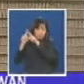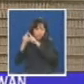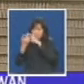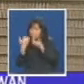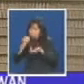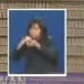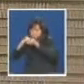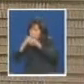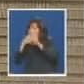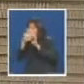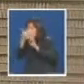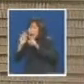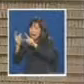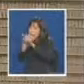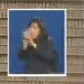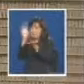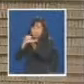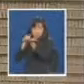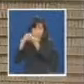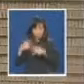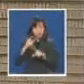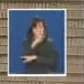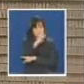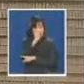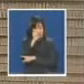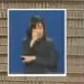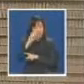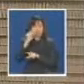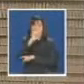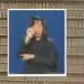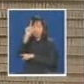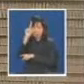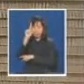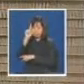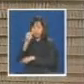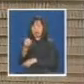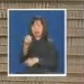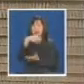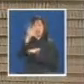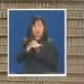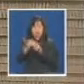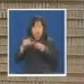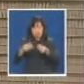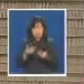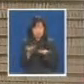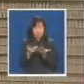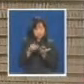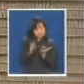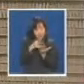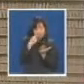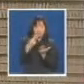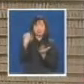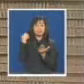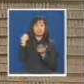านกลับมาในวันอังคารนะครับที่21นี้แล้วก็จะมีการตัดสินใจต่อไปนะครับสุดท้ายครับก่อนที่จะ